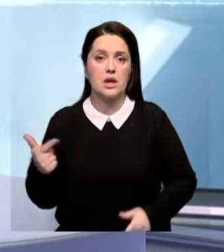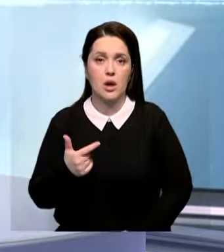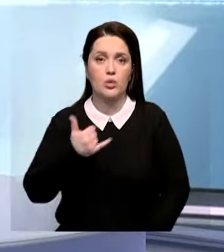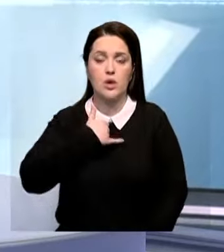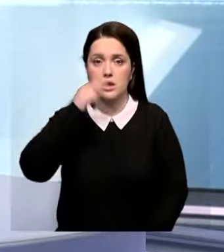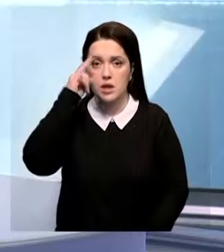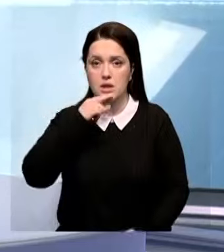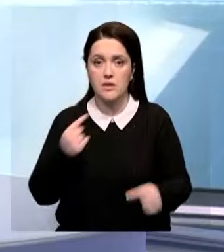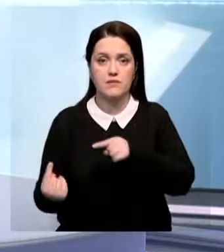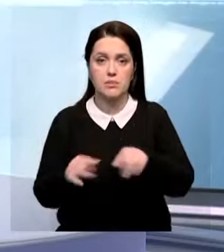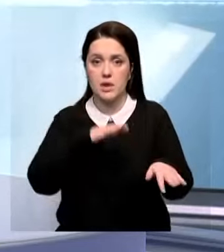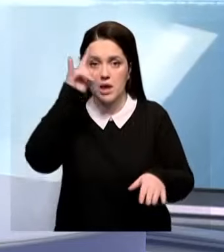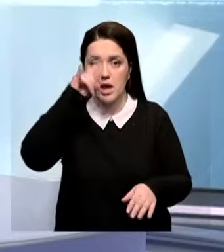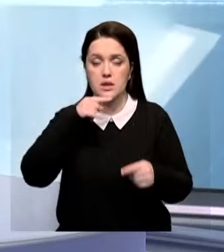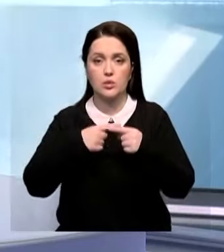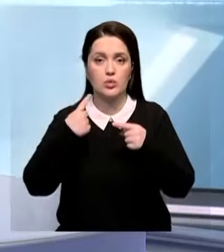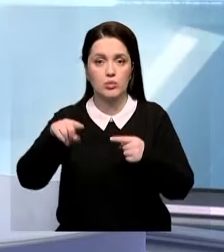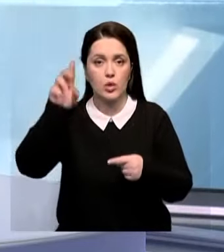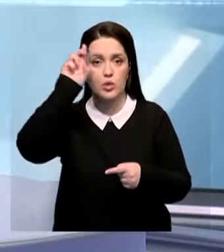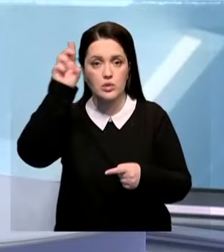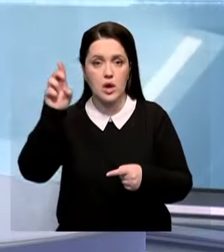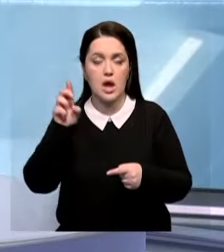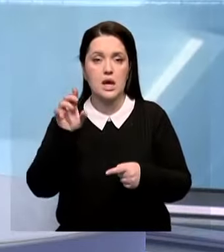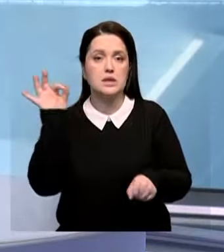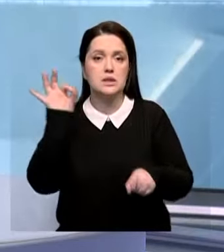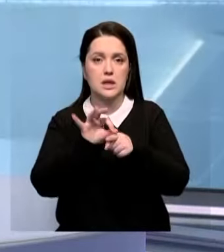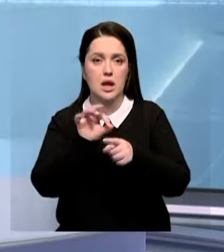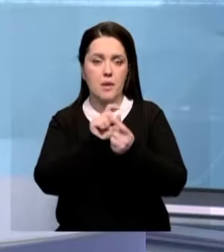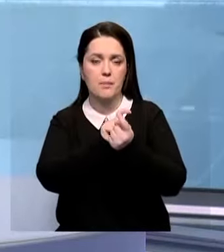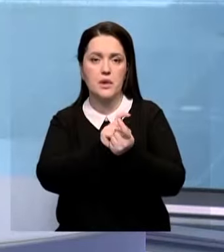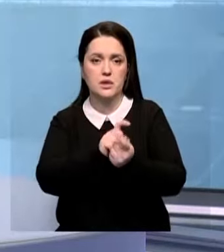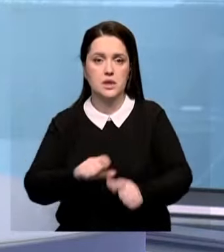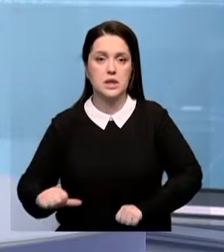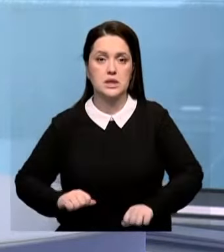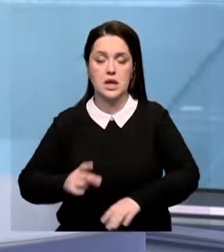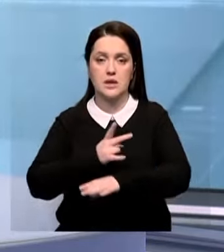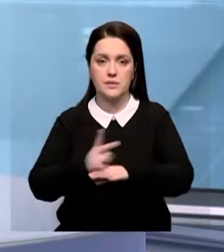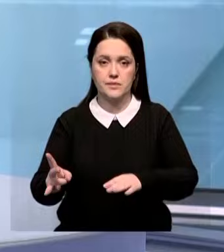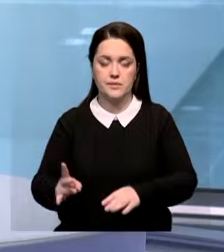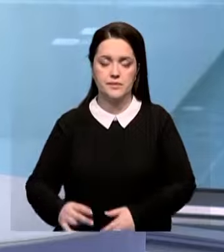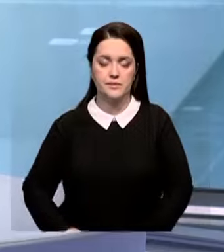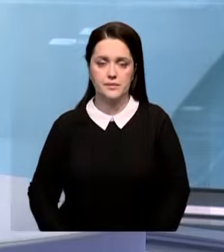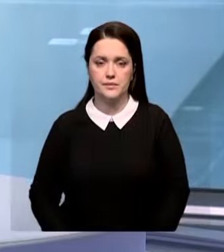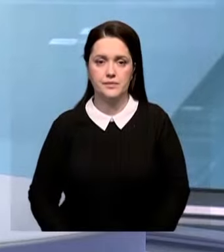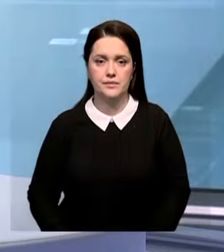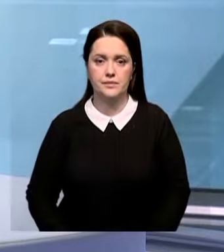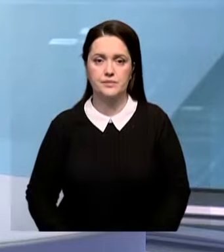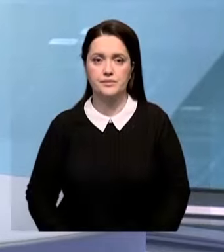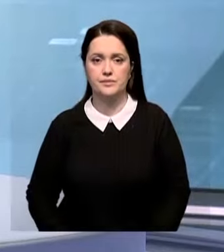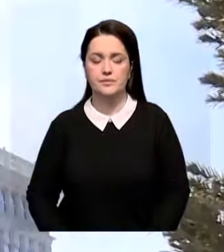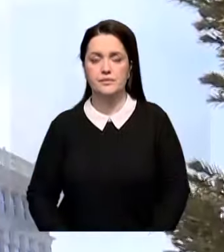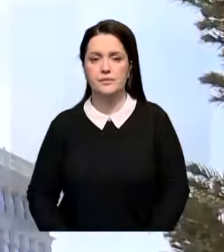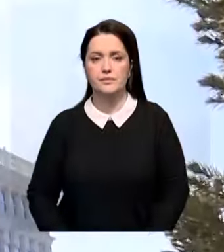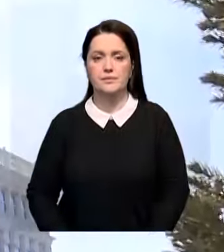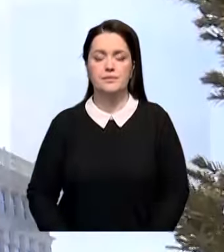и взаимодействия Казахстана с другими государствами с целью противодействия терроризму. Динара Жанбатырова с подробностями.